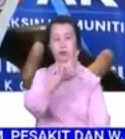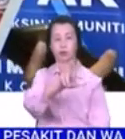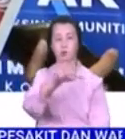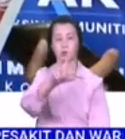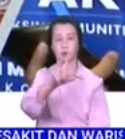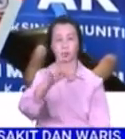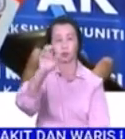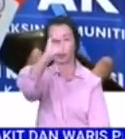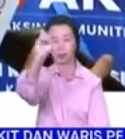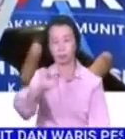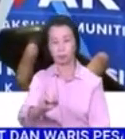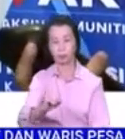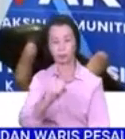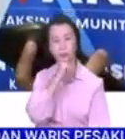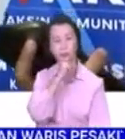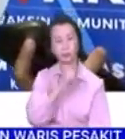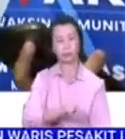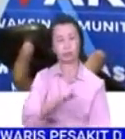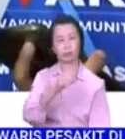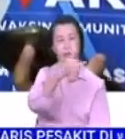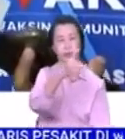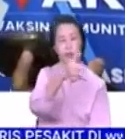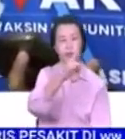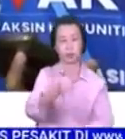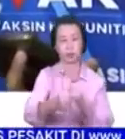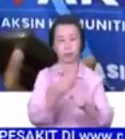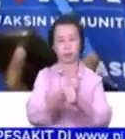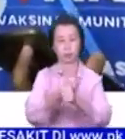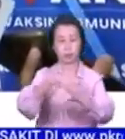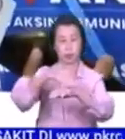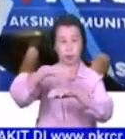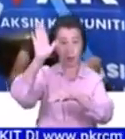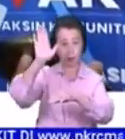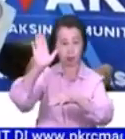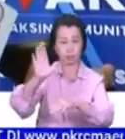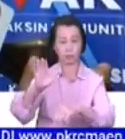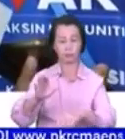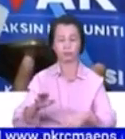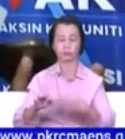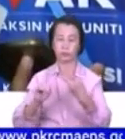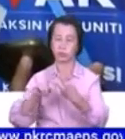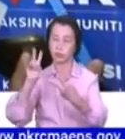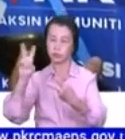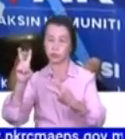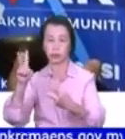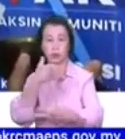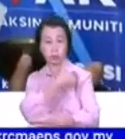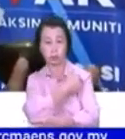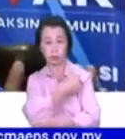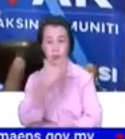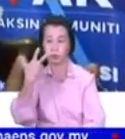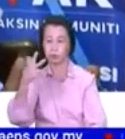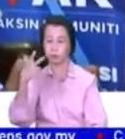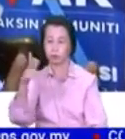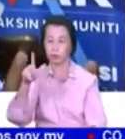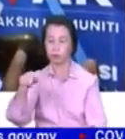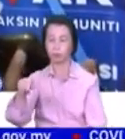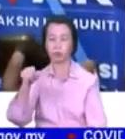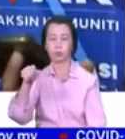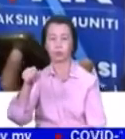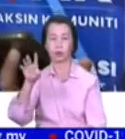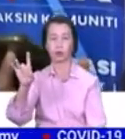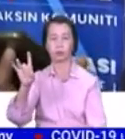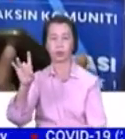32%, iaitu berumur dari 18 ke atas. Second dose kita 13.8%. Kita